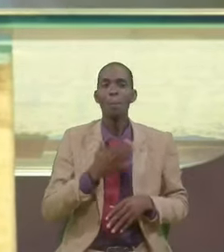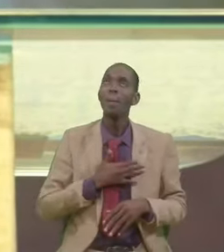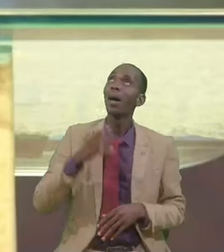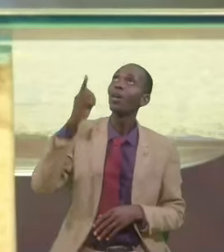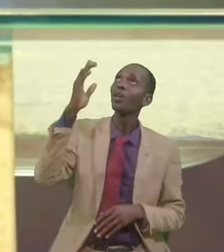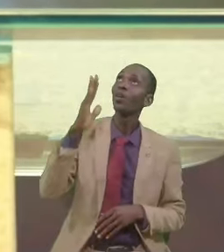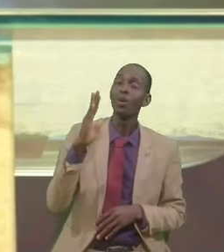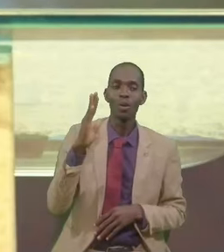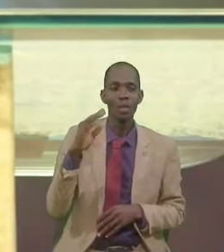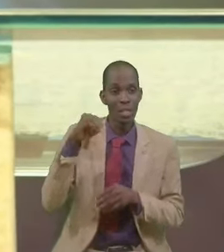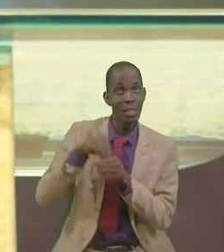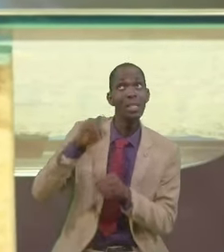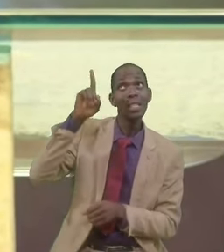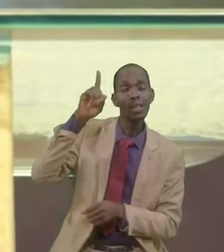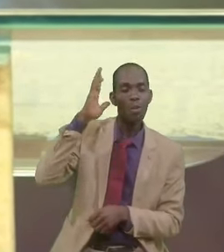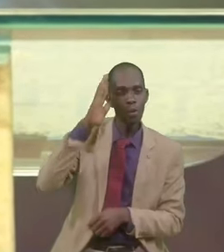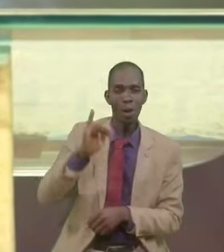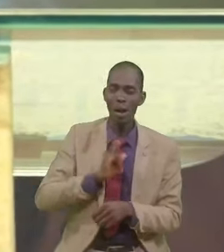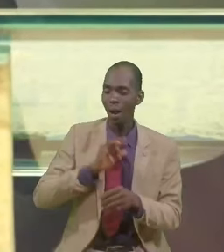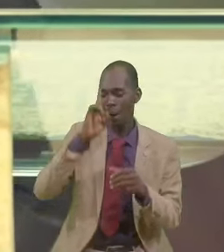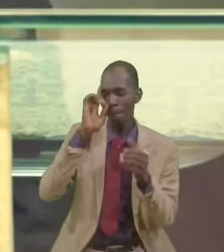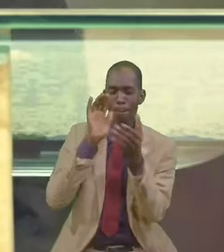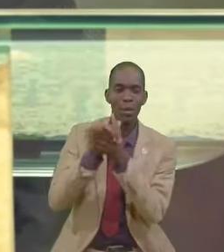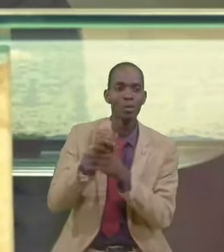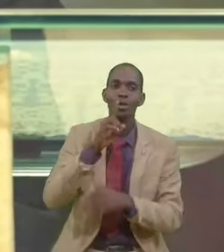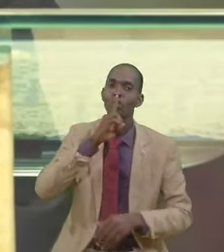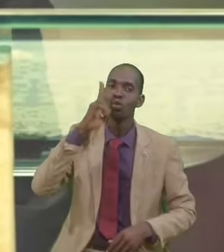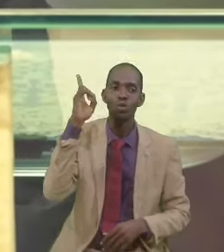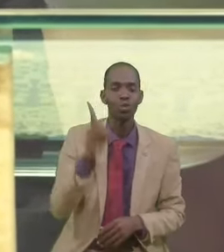Dieu en qui je me confie.